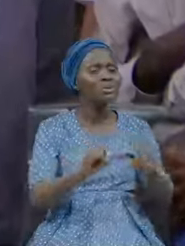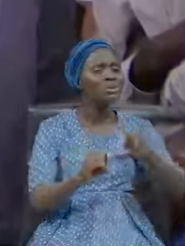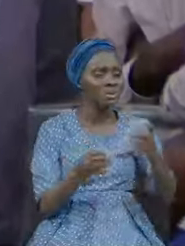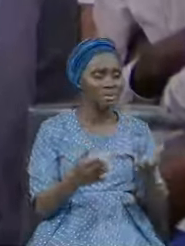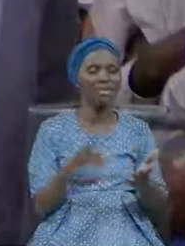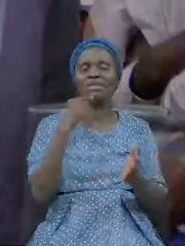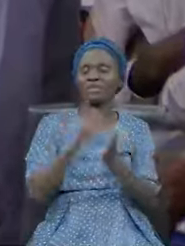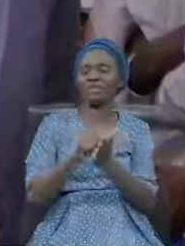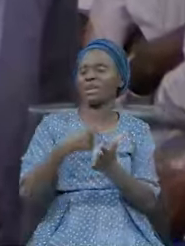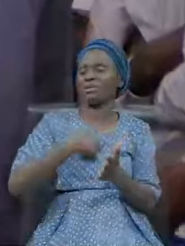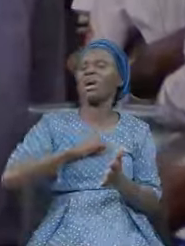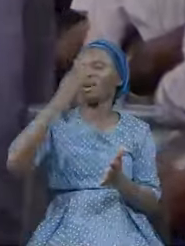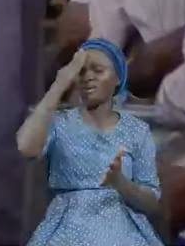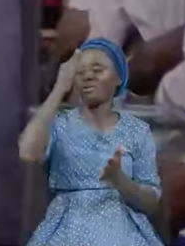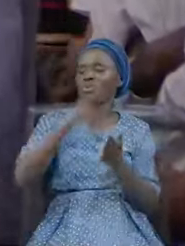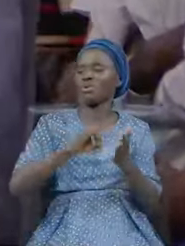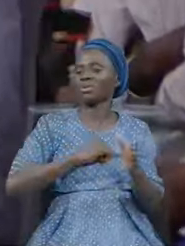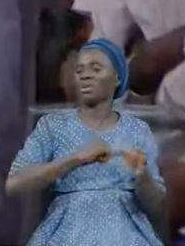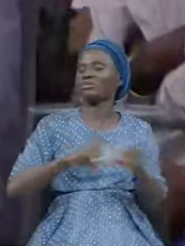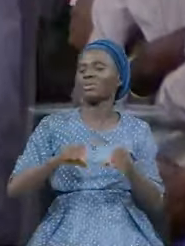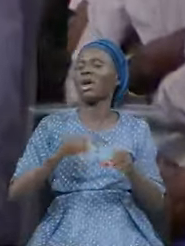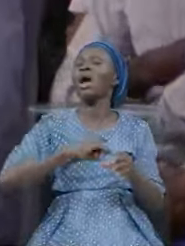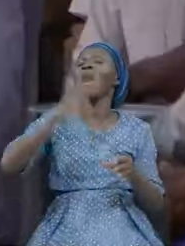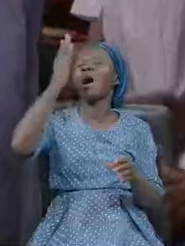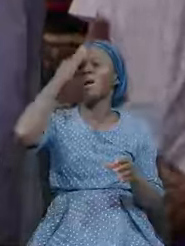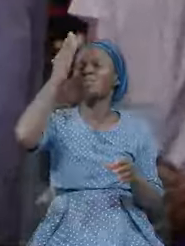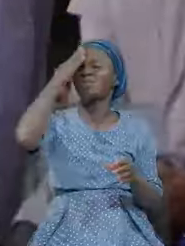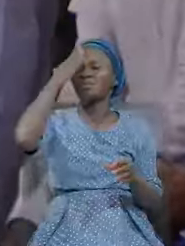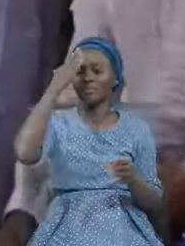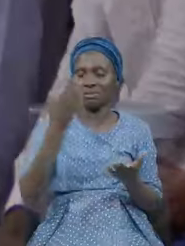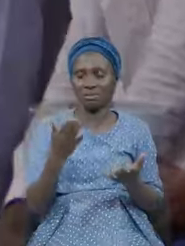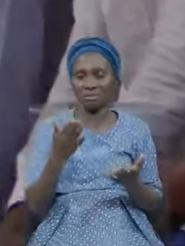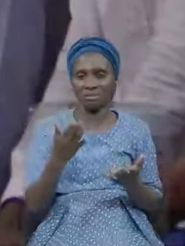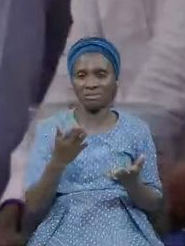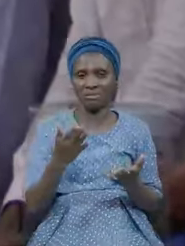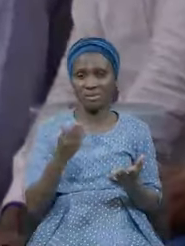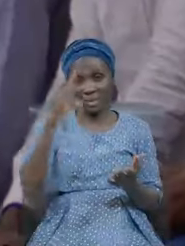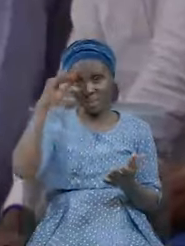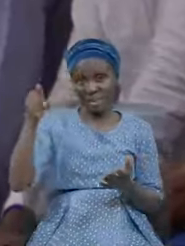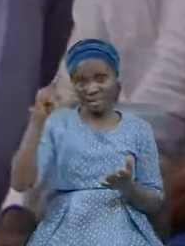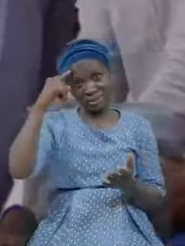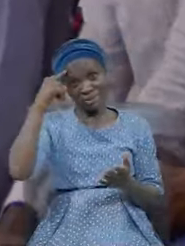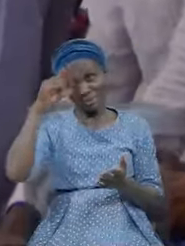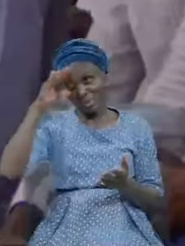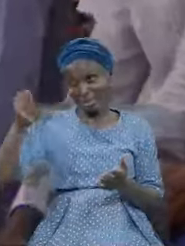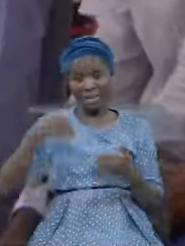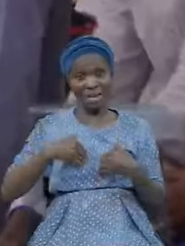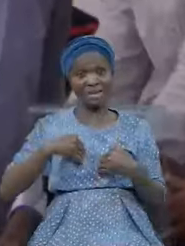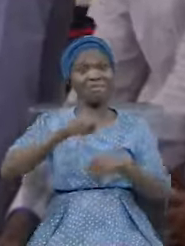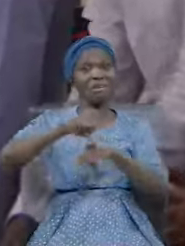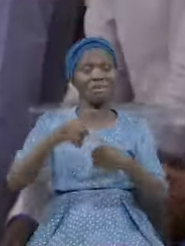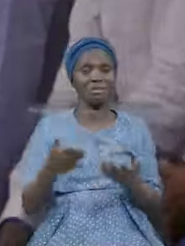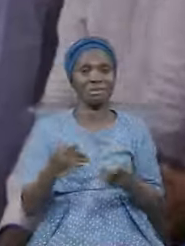fais il croyait avoir l'onction mais n'avait pas la